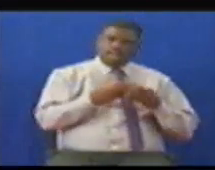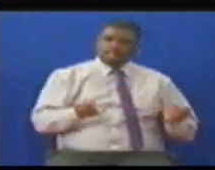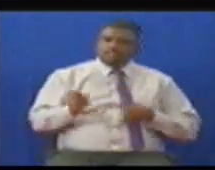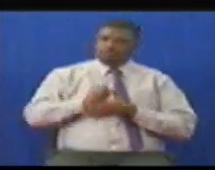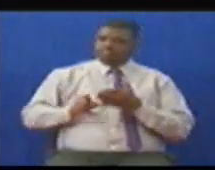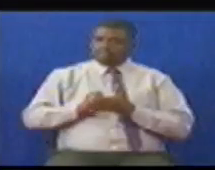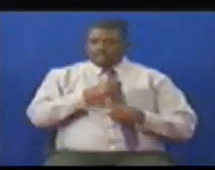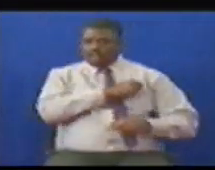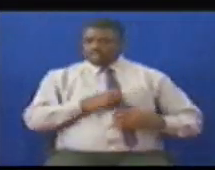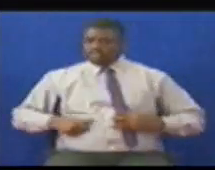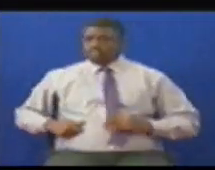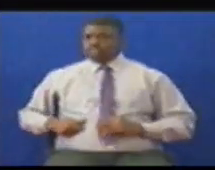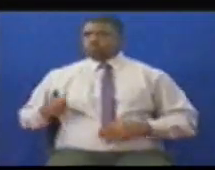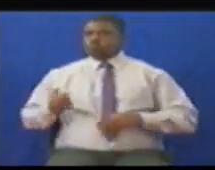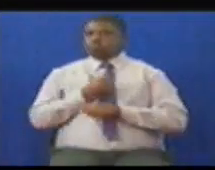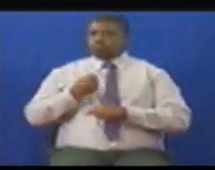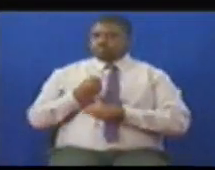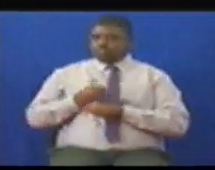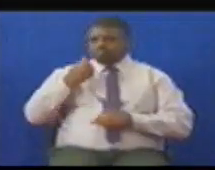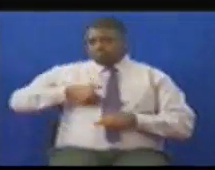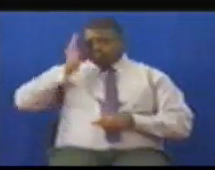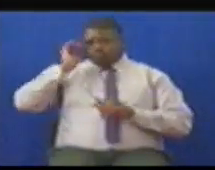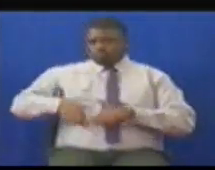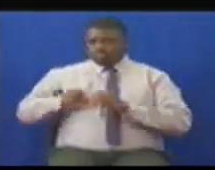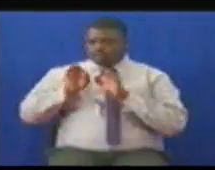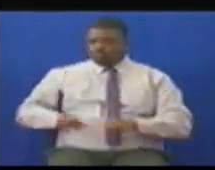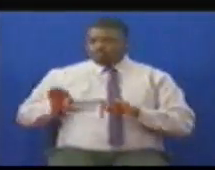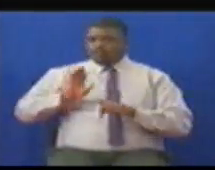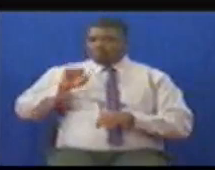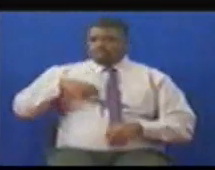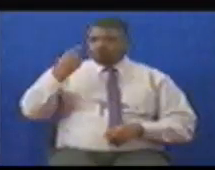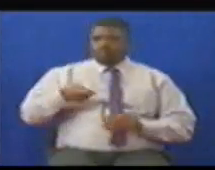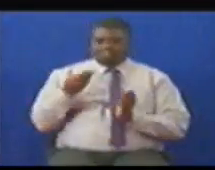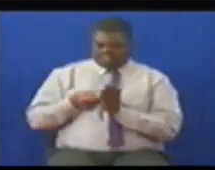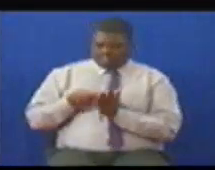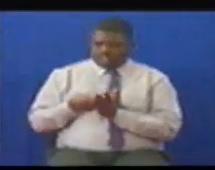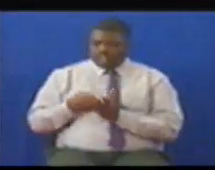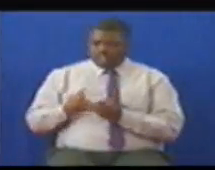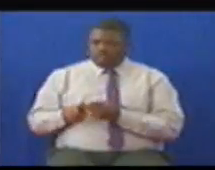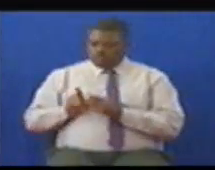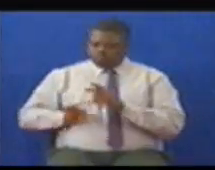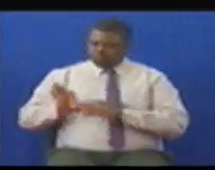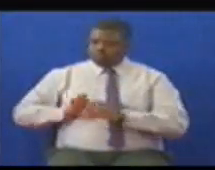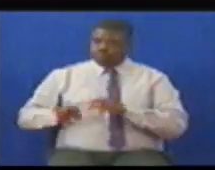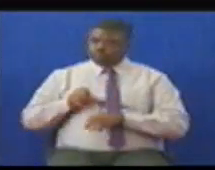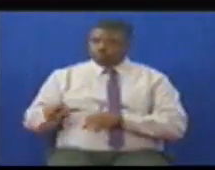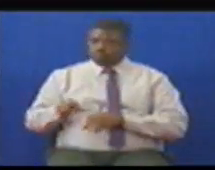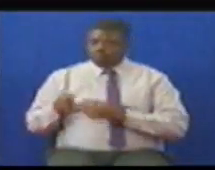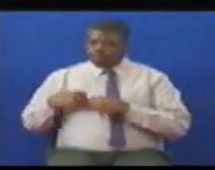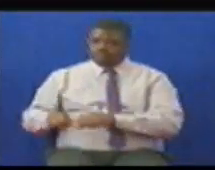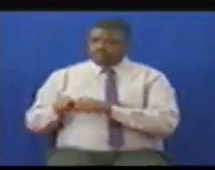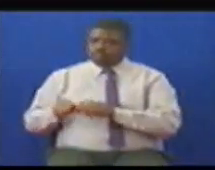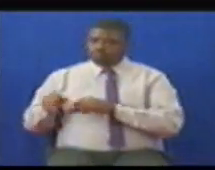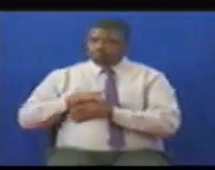Rais Mjenzi Mtunisho Wema na Utawala Bora katika mwaka ujao wa fedha. Ufafanuzi wa uchambuzi huo umetekelezwa kwa kutumia